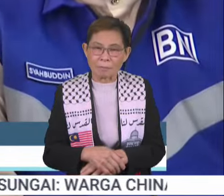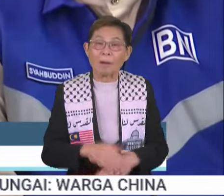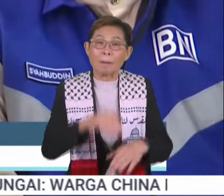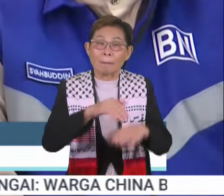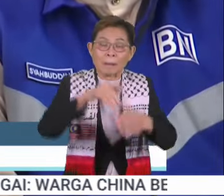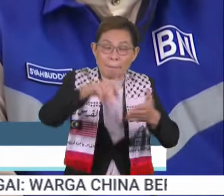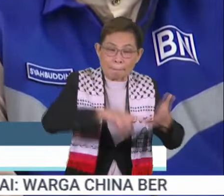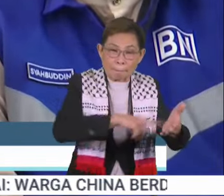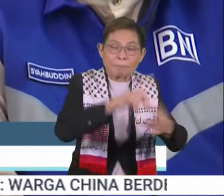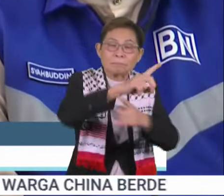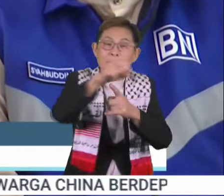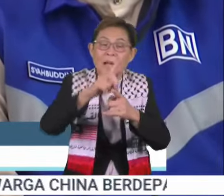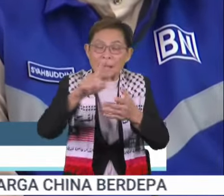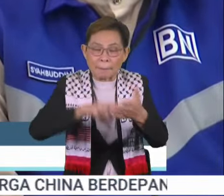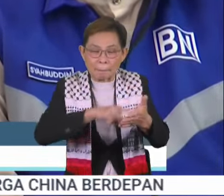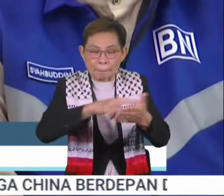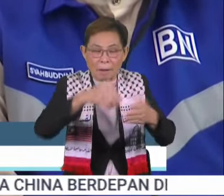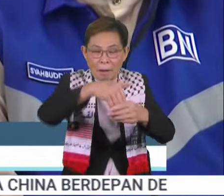ini.